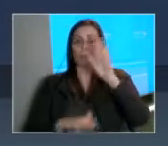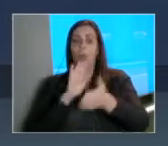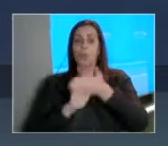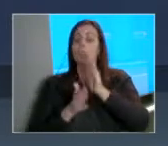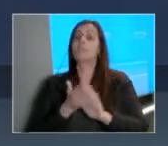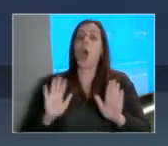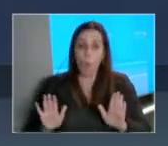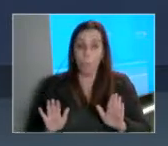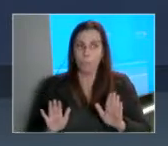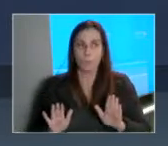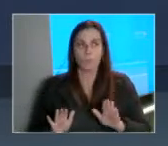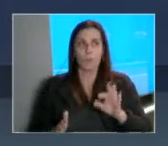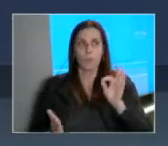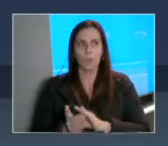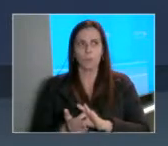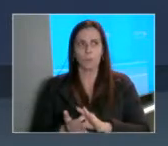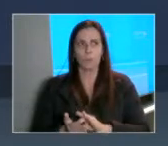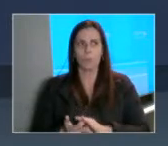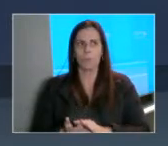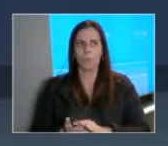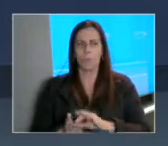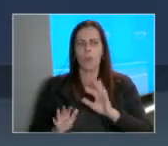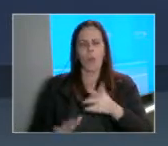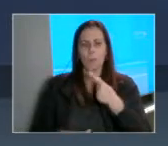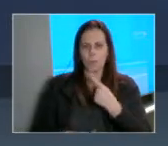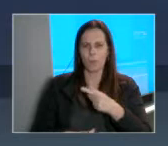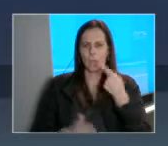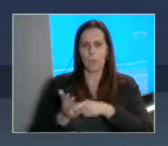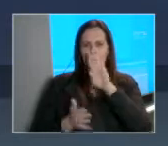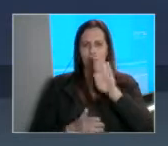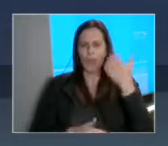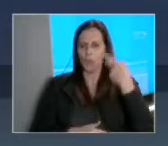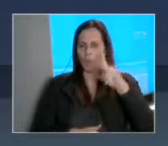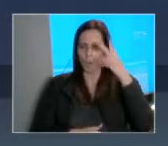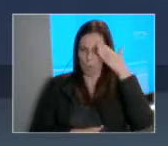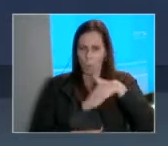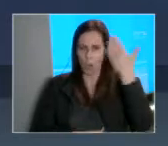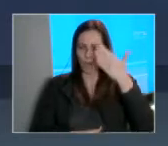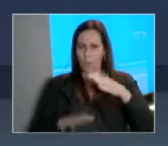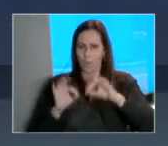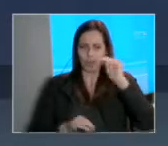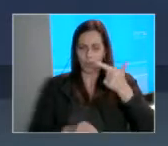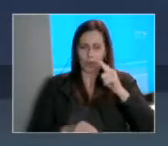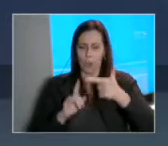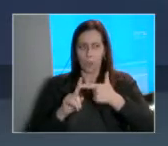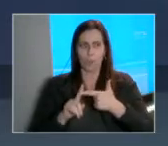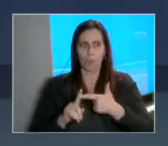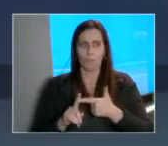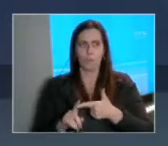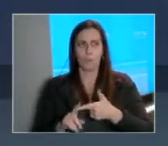נתניהו נקודה. נקודה, חד משמעית. למה אתה אומר? כי בנימין נתניהו היה יותר פופולרי בראשונות ויותר פופולרי